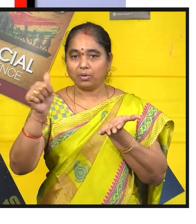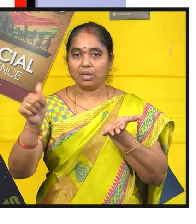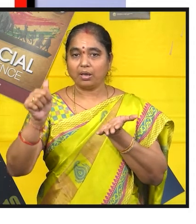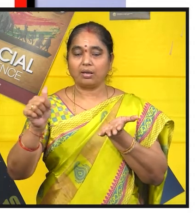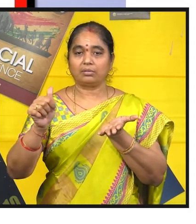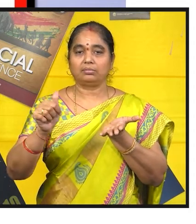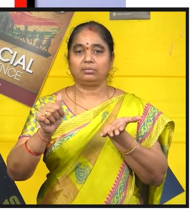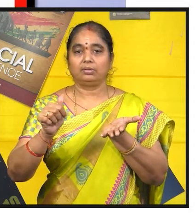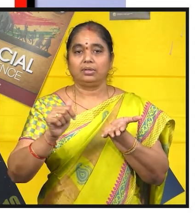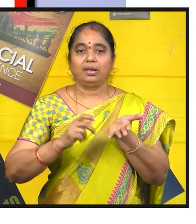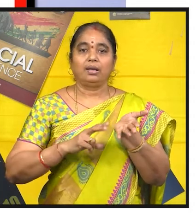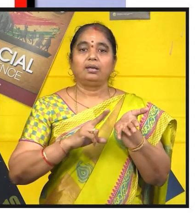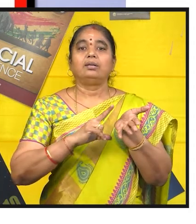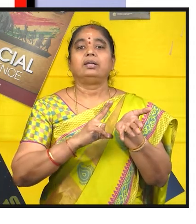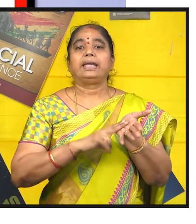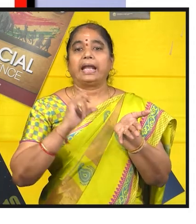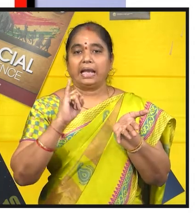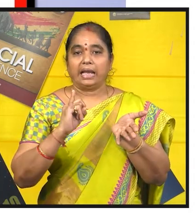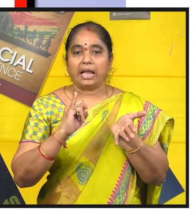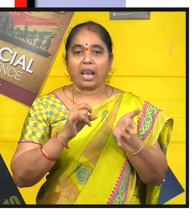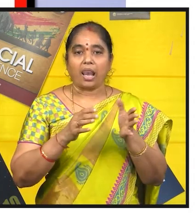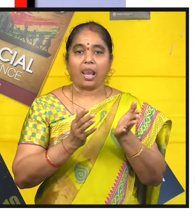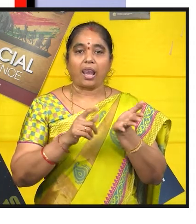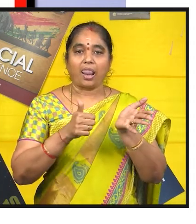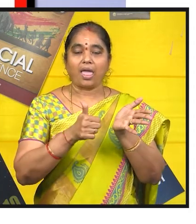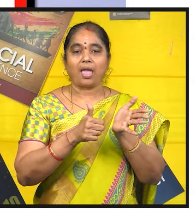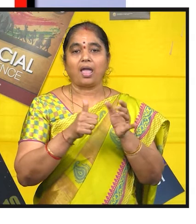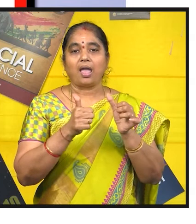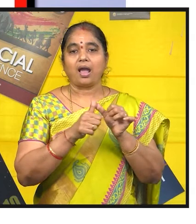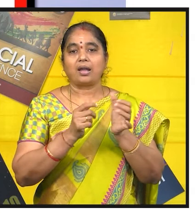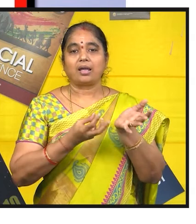58.6. அதே நேரத்தில் நிக்கலினுடைய அணு நிறையை நம்ம பார்க்கும் பொழுது